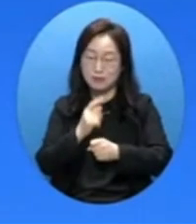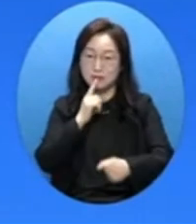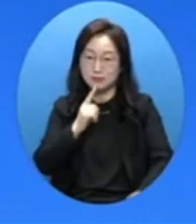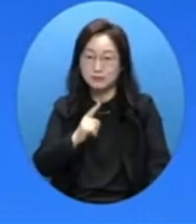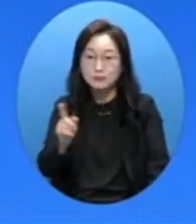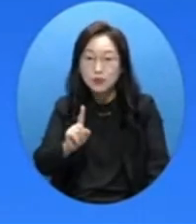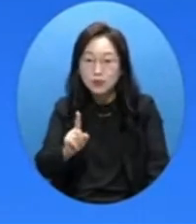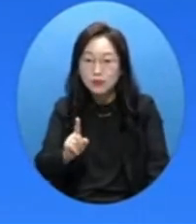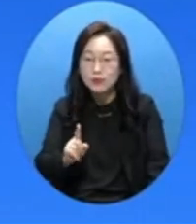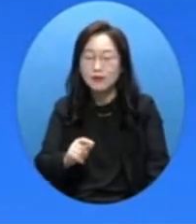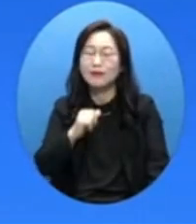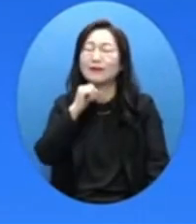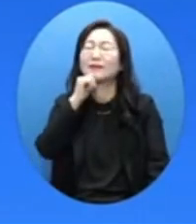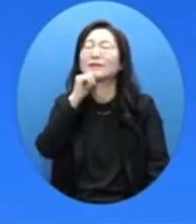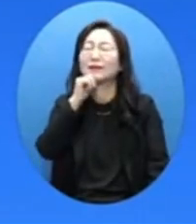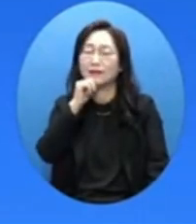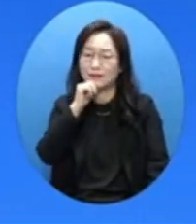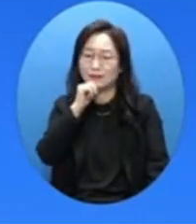가난하고